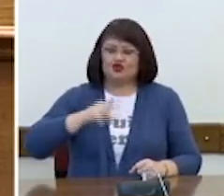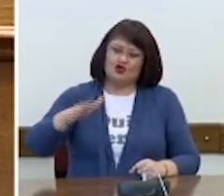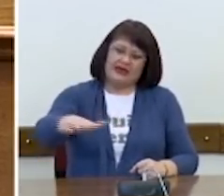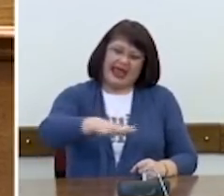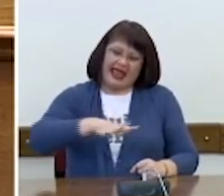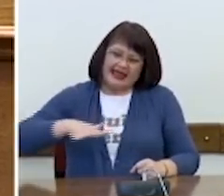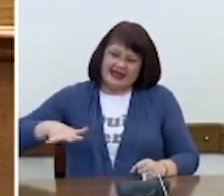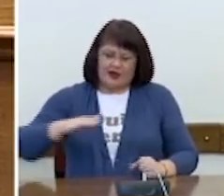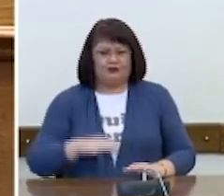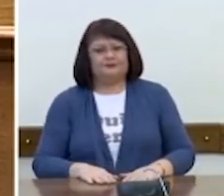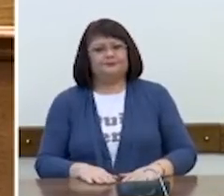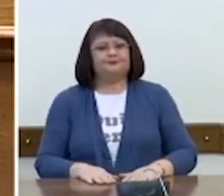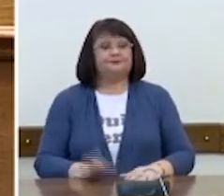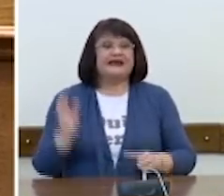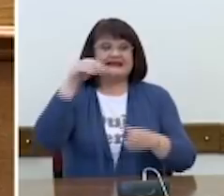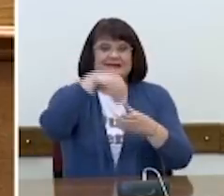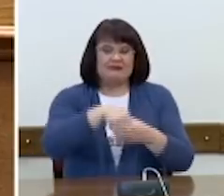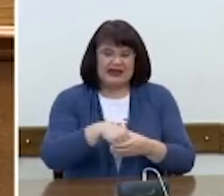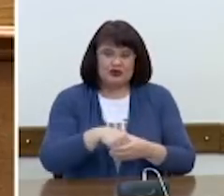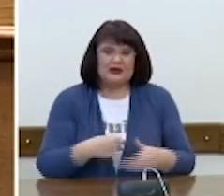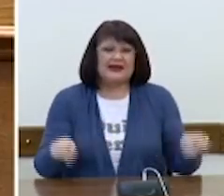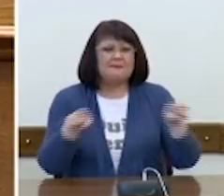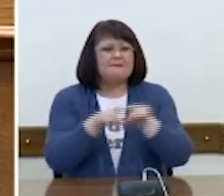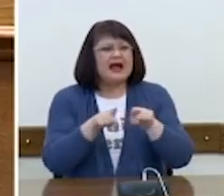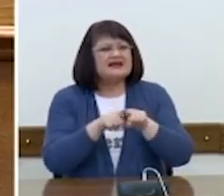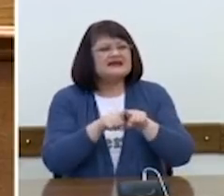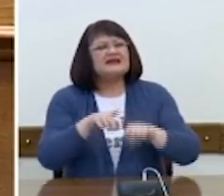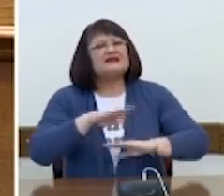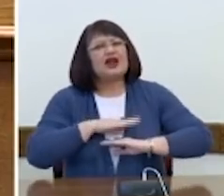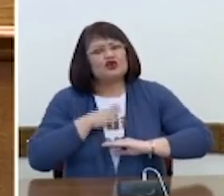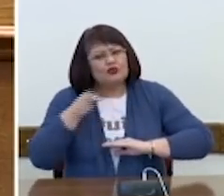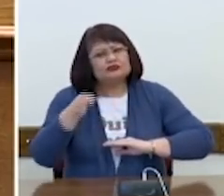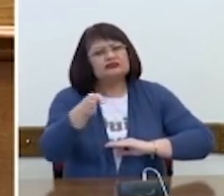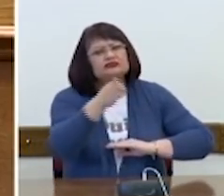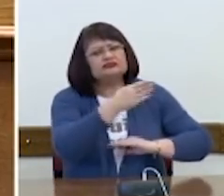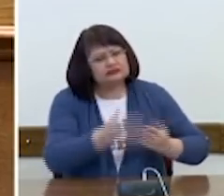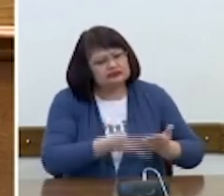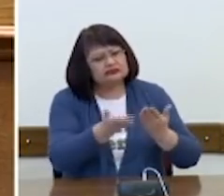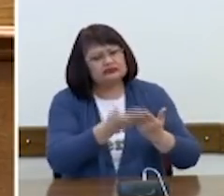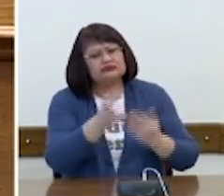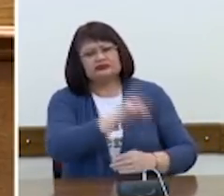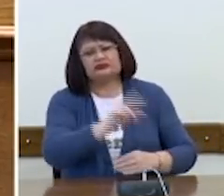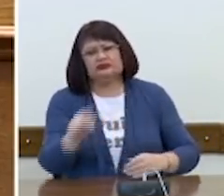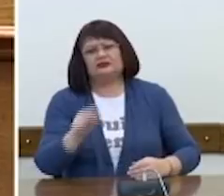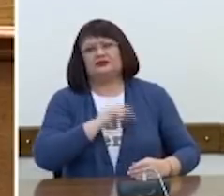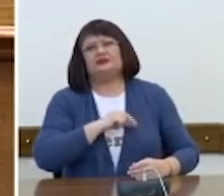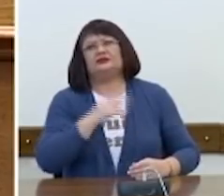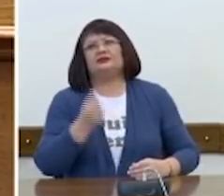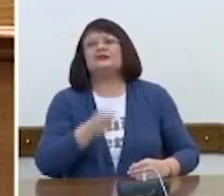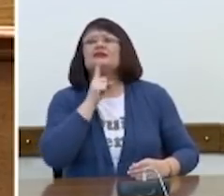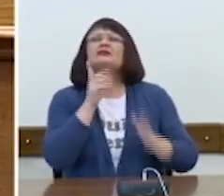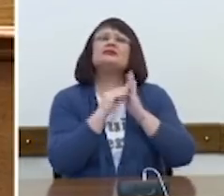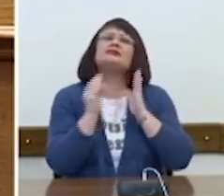λέει? Συμμετοχή σε κοινές αναπτύξεις δυνάμεων προς υποστήριξη κοινών συμφερόντων, όπως για παράδειγμα